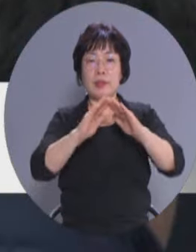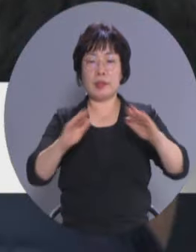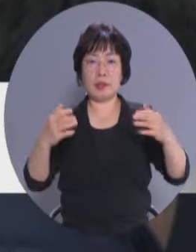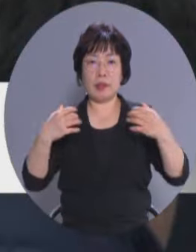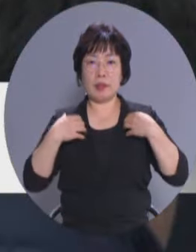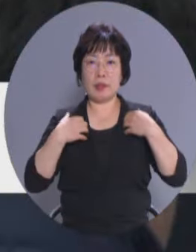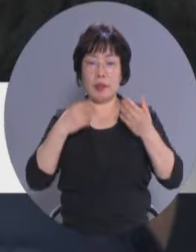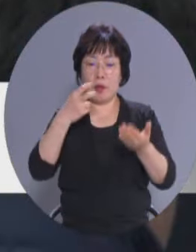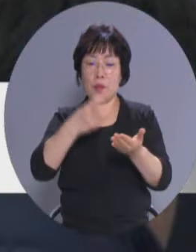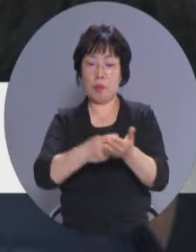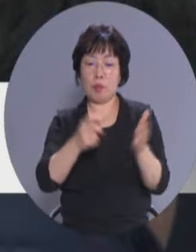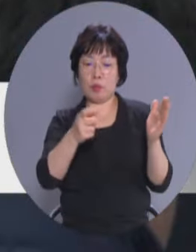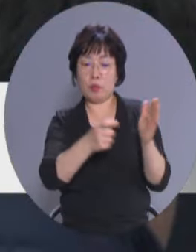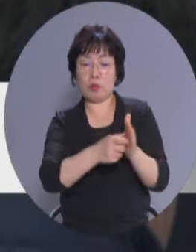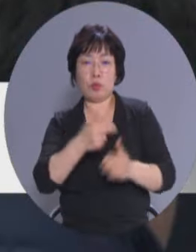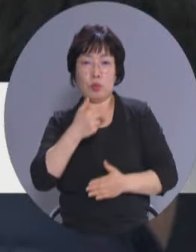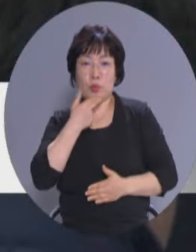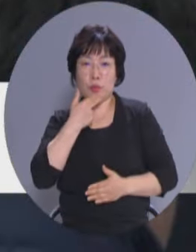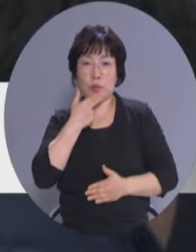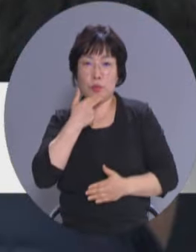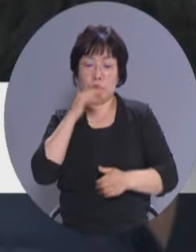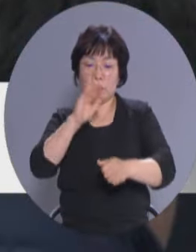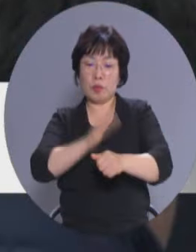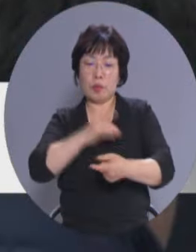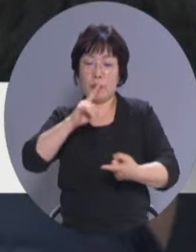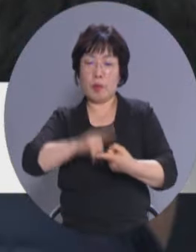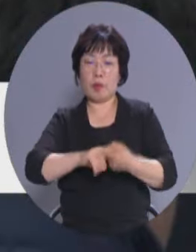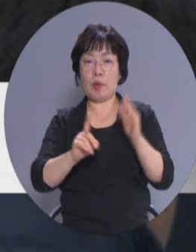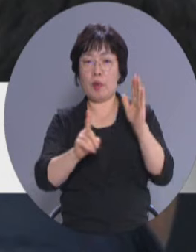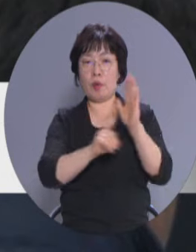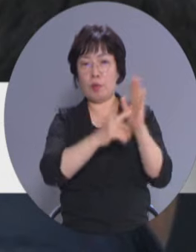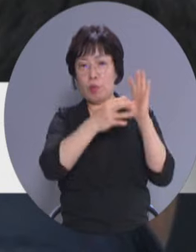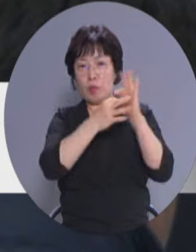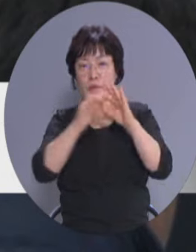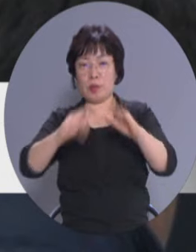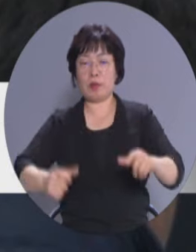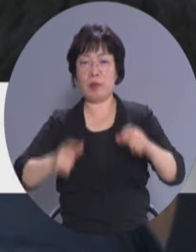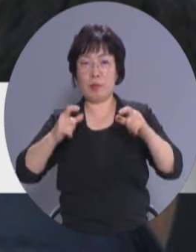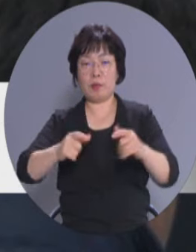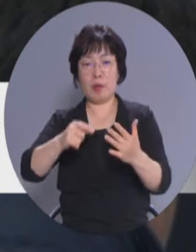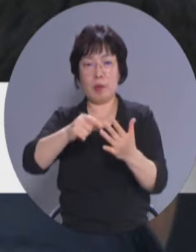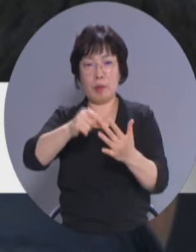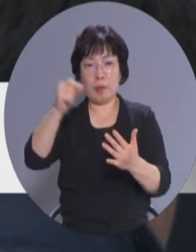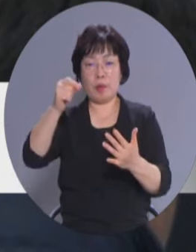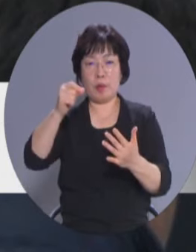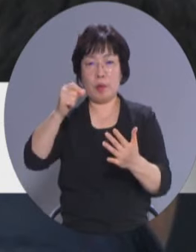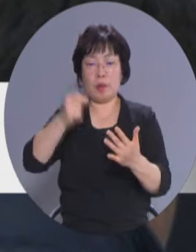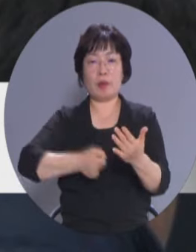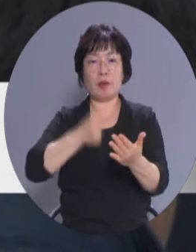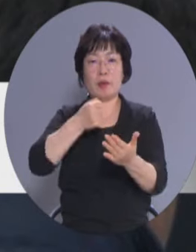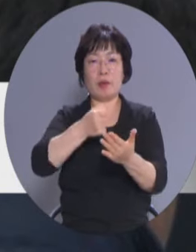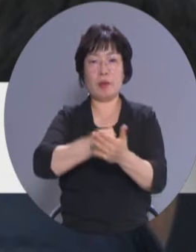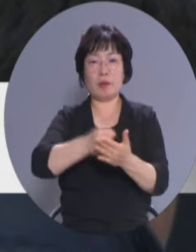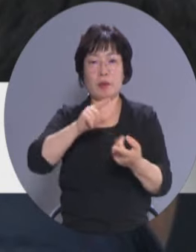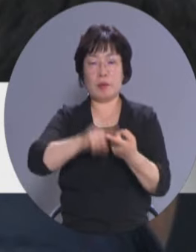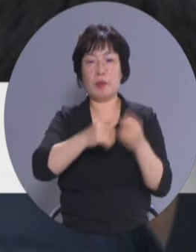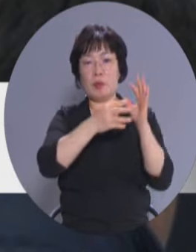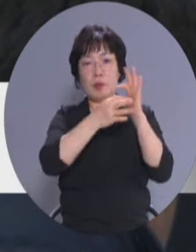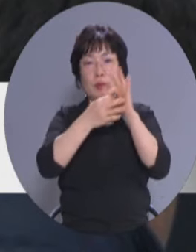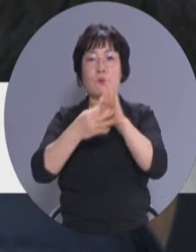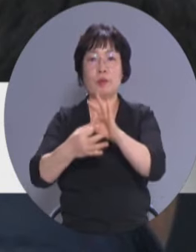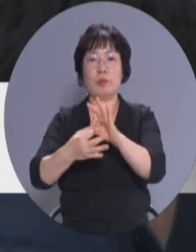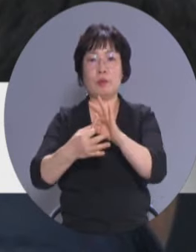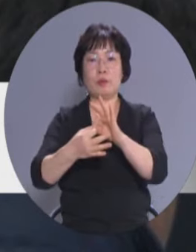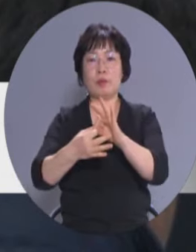전남도는 법적 근거가 없다는 지적에도 공모 절차를 거쳐 전남권 의대 추천 대학을 결정하겠다는 의지를